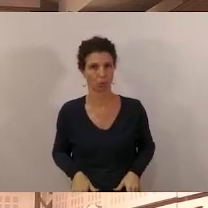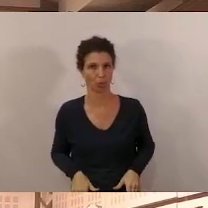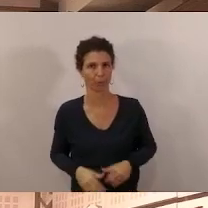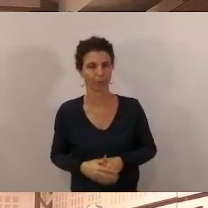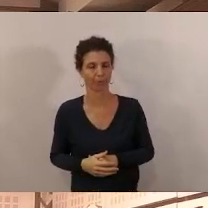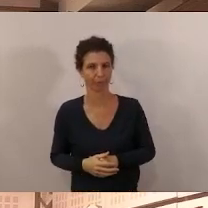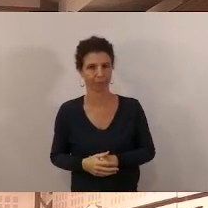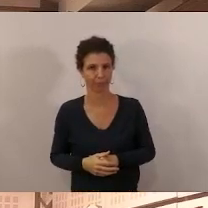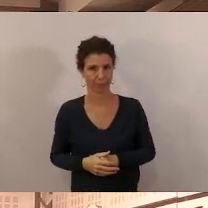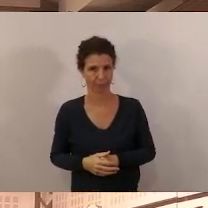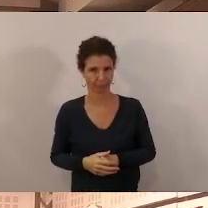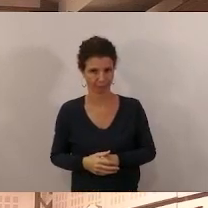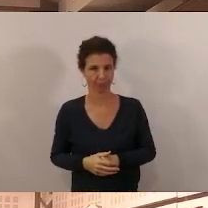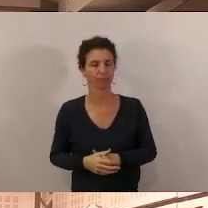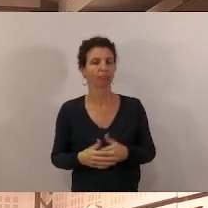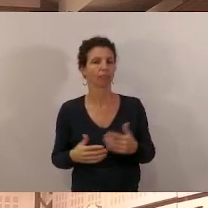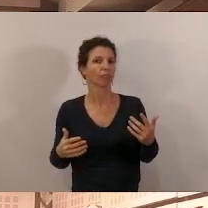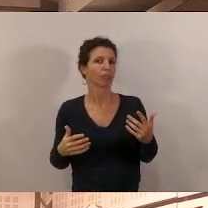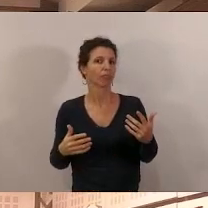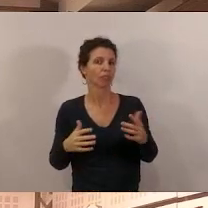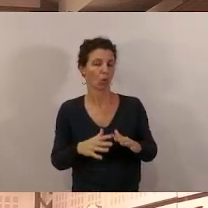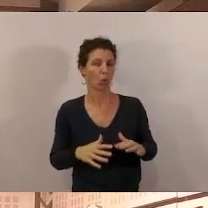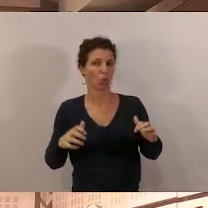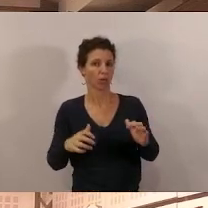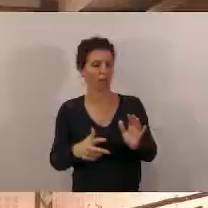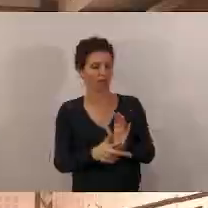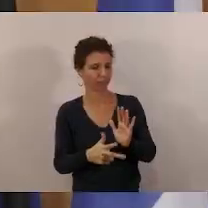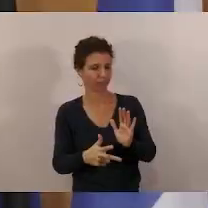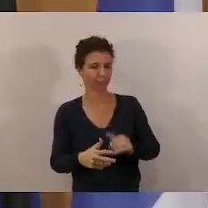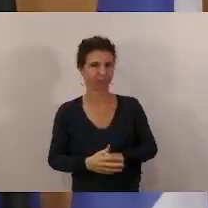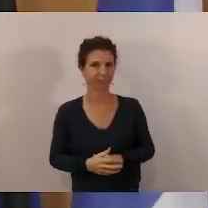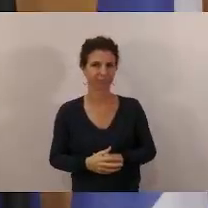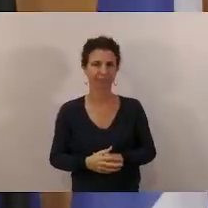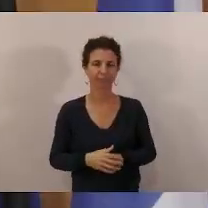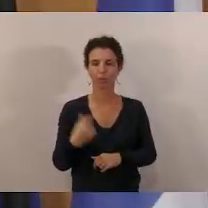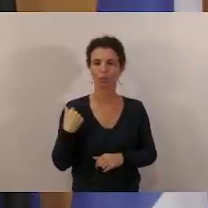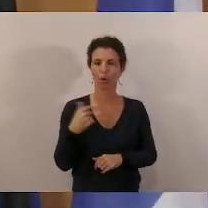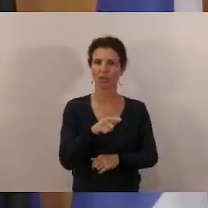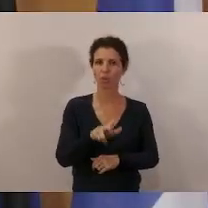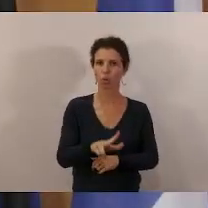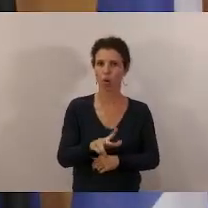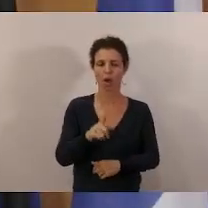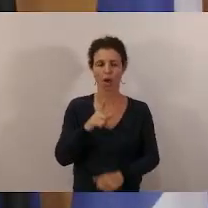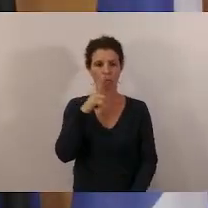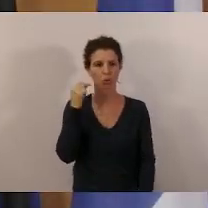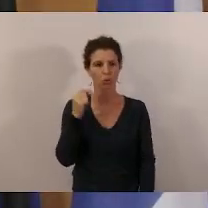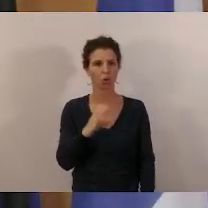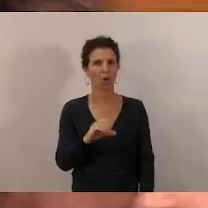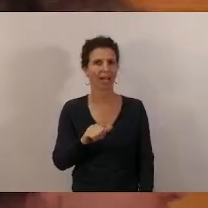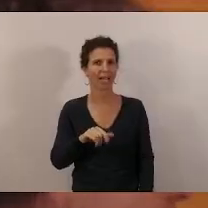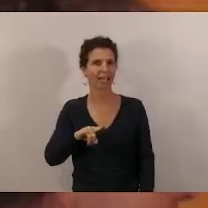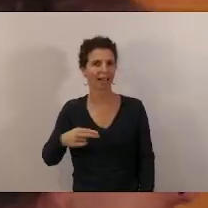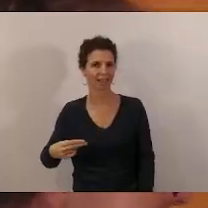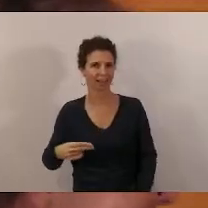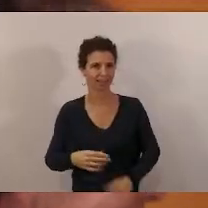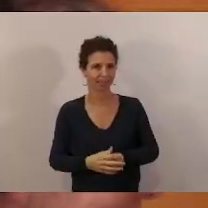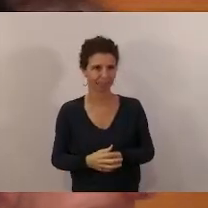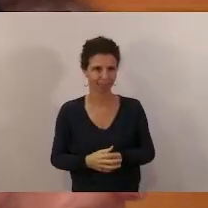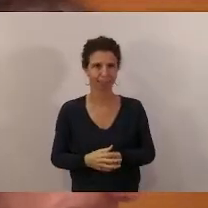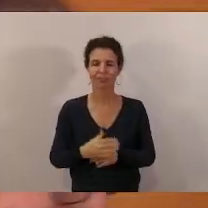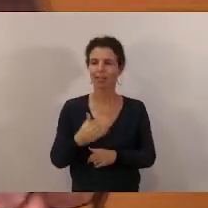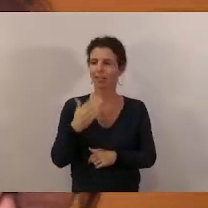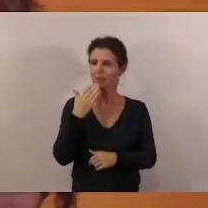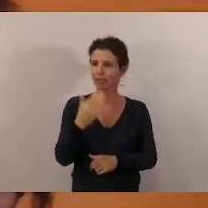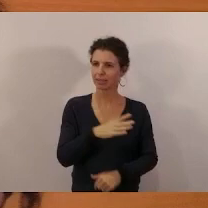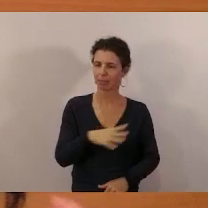abstentions ? Avis favorable du Conseil. Le 23, Monsieur Kahn. Merci, Madame la Maire. Il s'agit